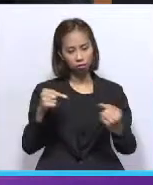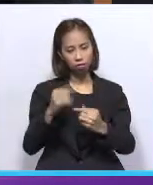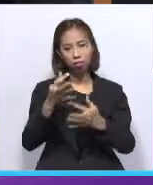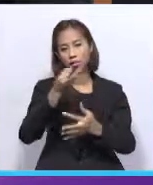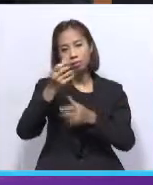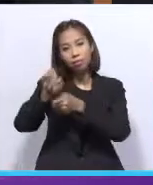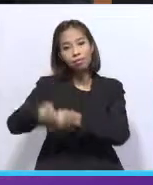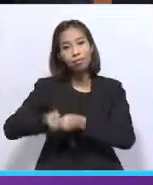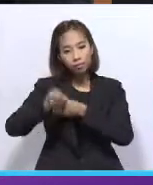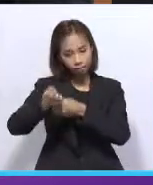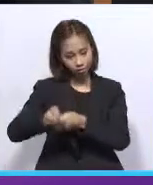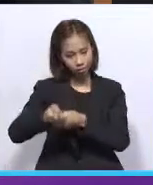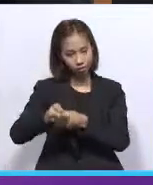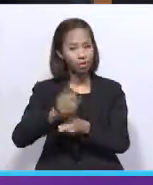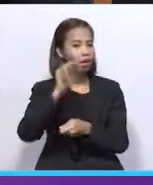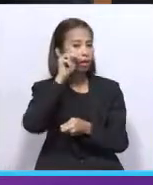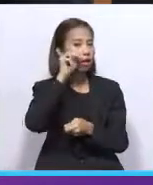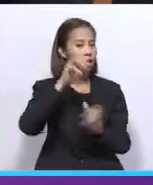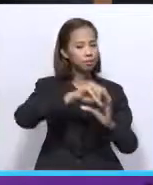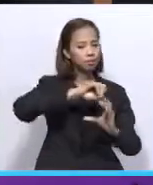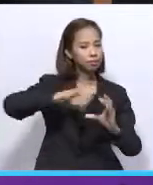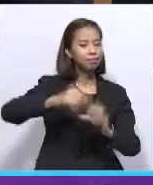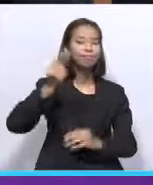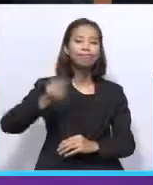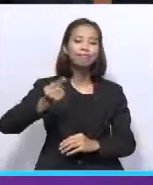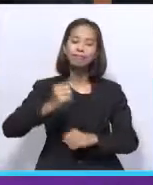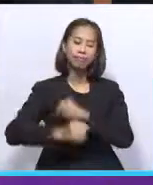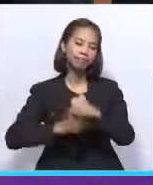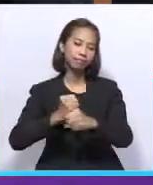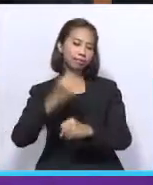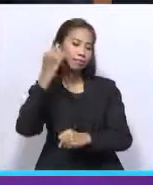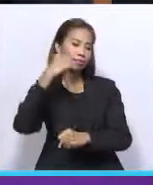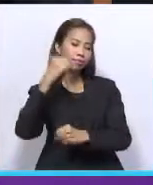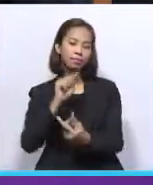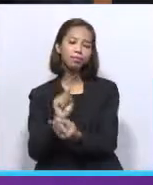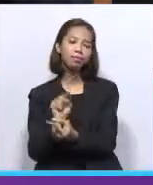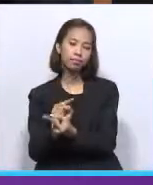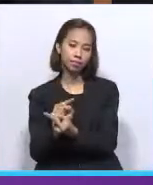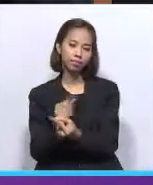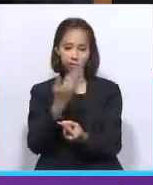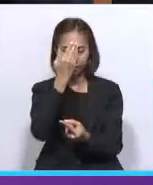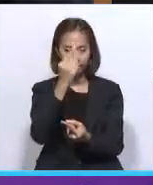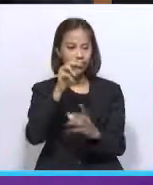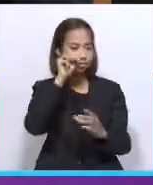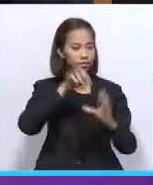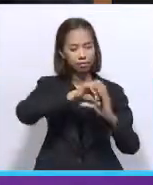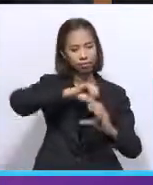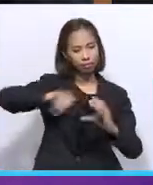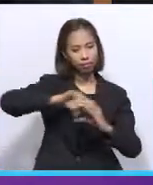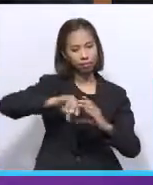ต้องระบายน้ำออกจากทุ่งเป็นประจำทุกปีอยู่แล้วเหตุการณ์การระบายน้ำออกจากทุ่งเนี่ยเป็นช่วงฤดูที่จะระบายน้ำออกจากทุ่งแล้ว